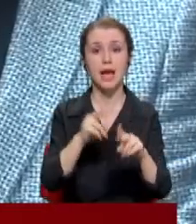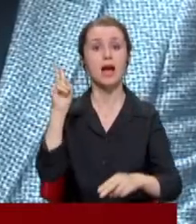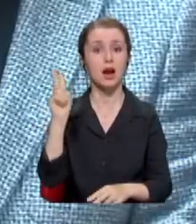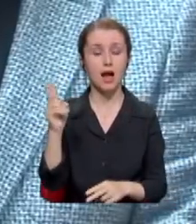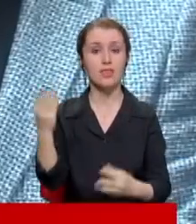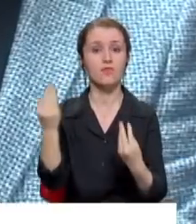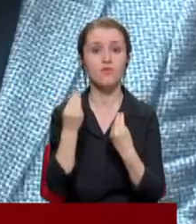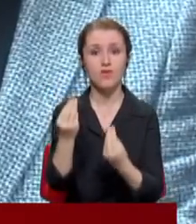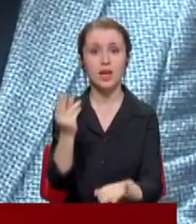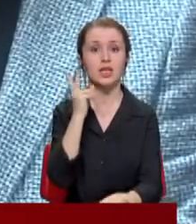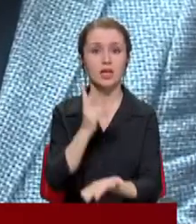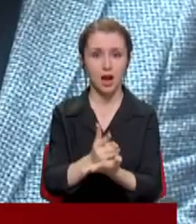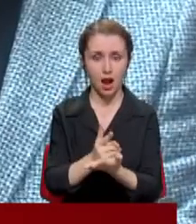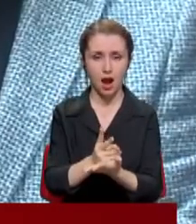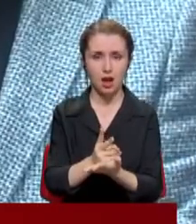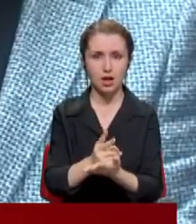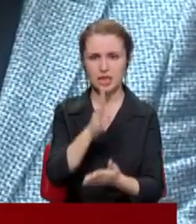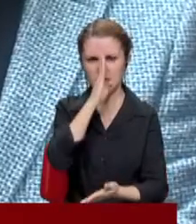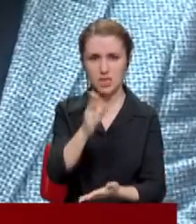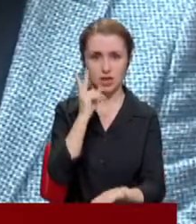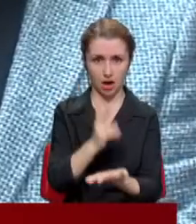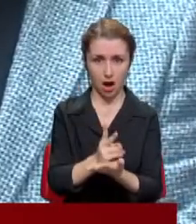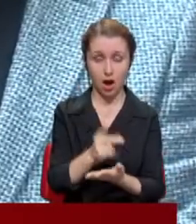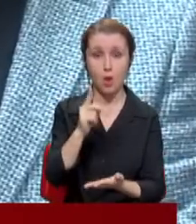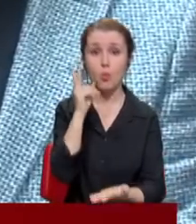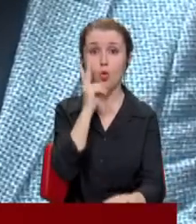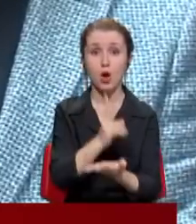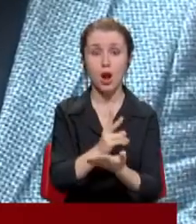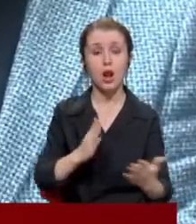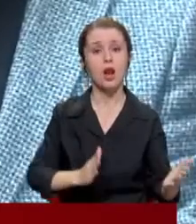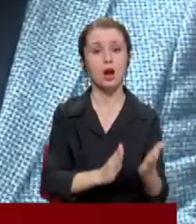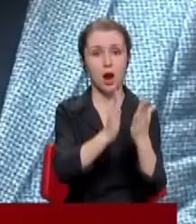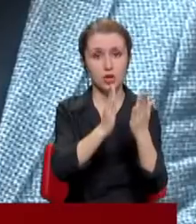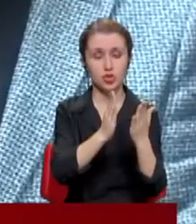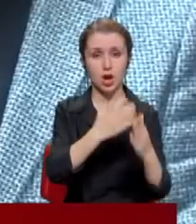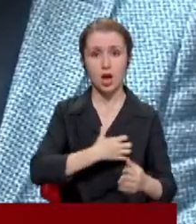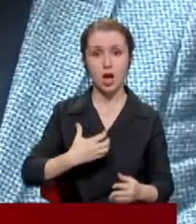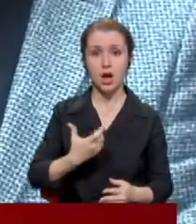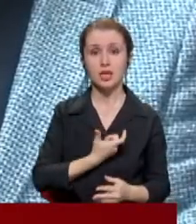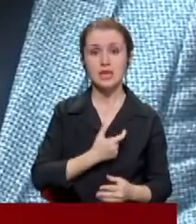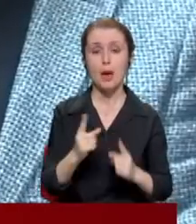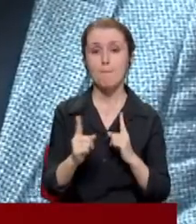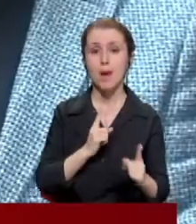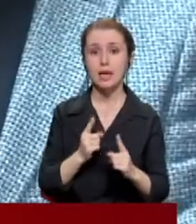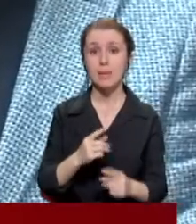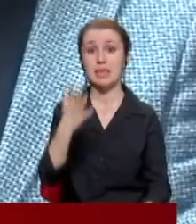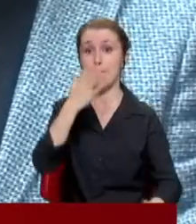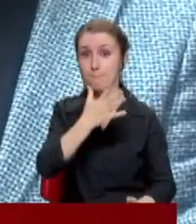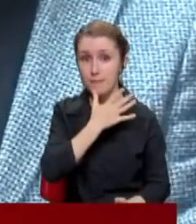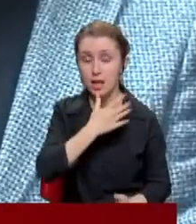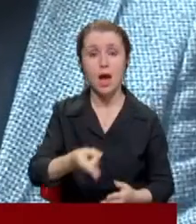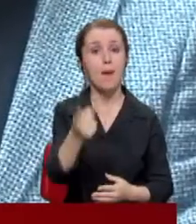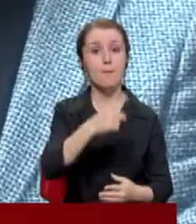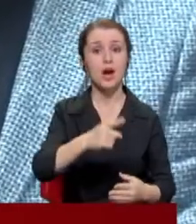Kurulu'nun verdiği kararlar kesin kararlardır. Bu kararlara karşı Anayasa Mahkemesi dahil başka